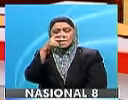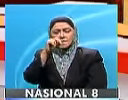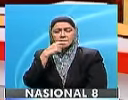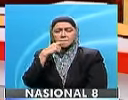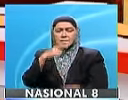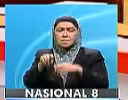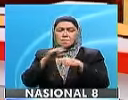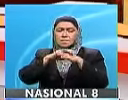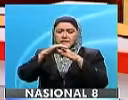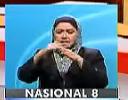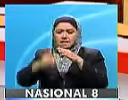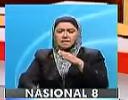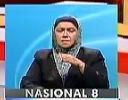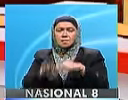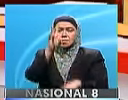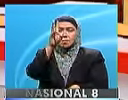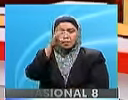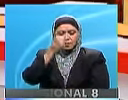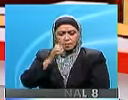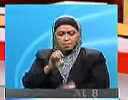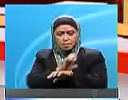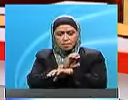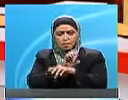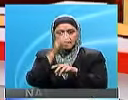18 perak dan 8 pingat gangsa.